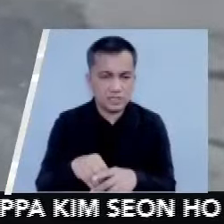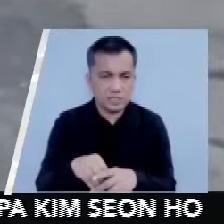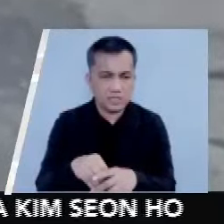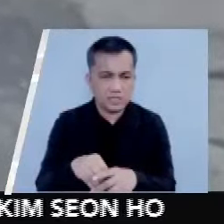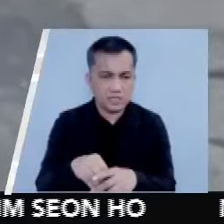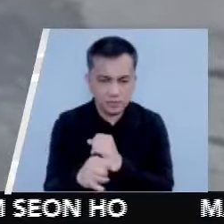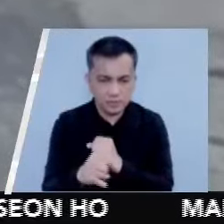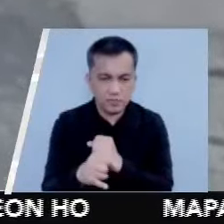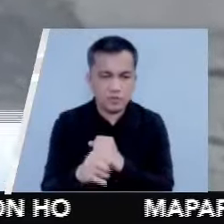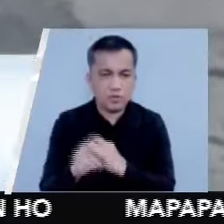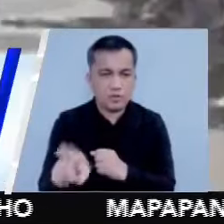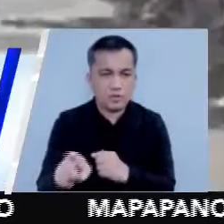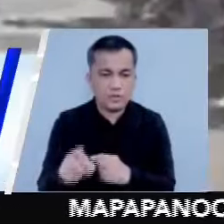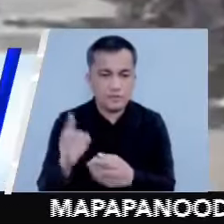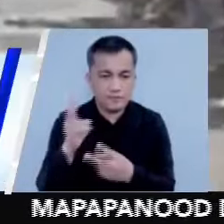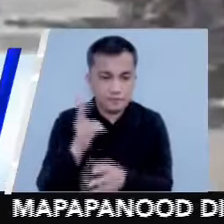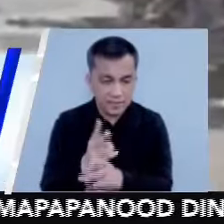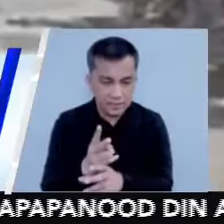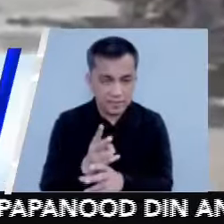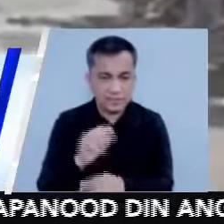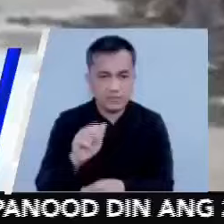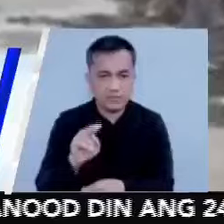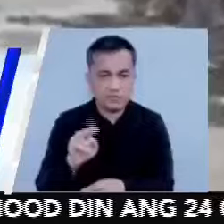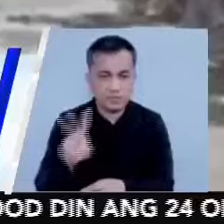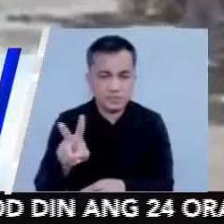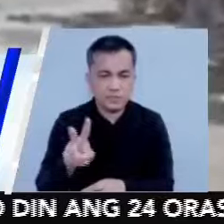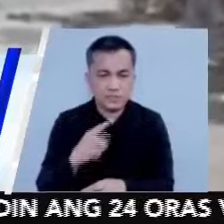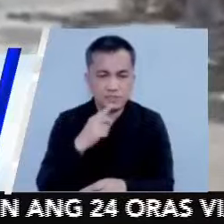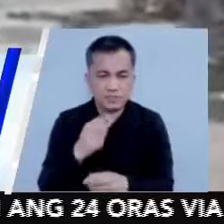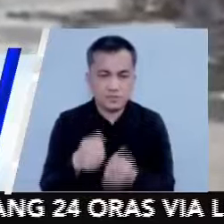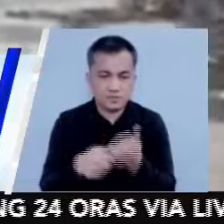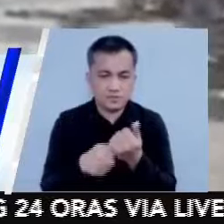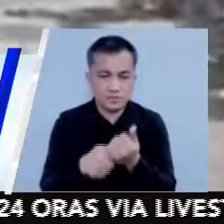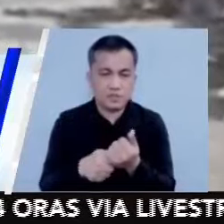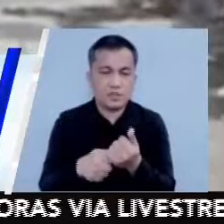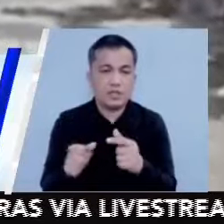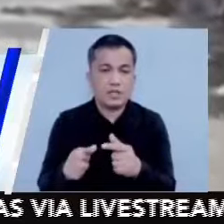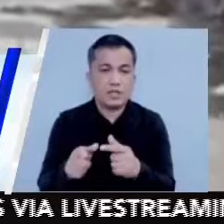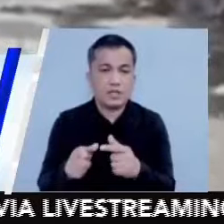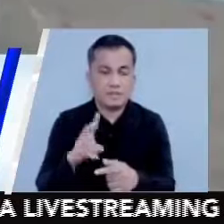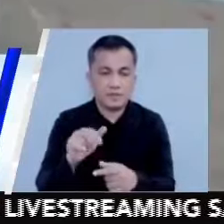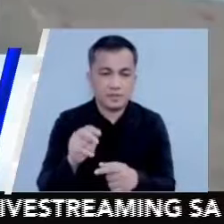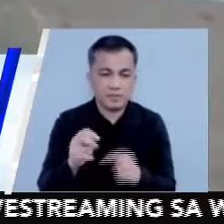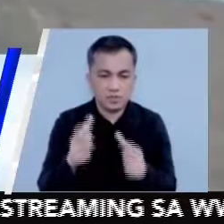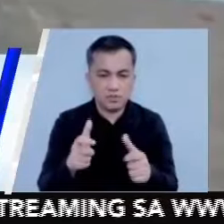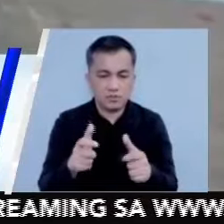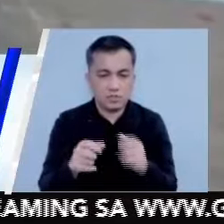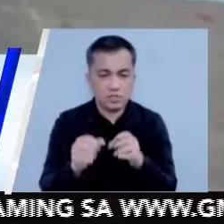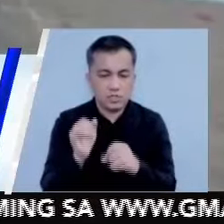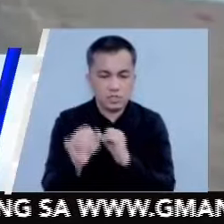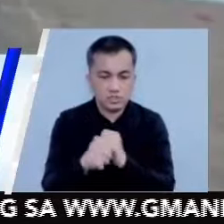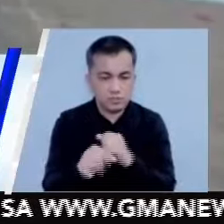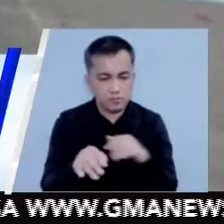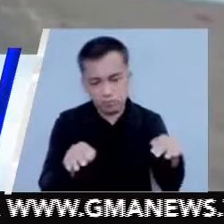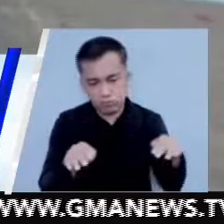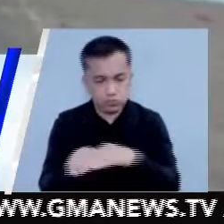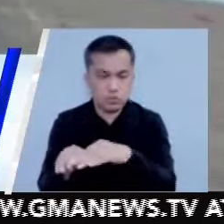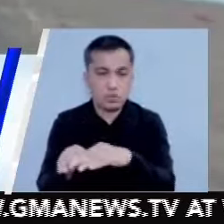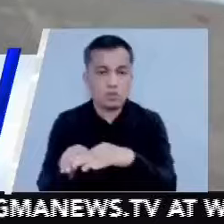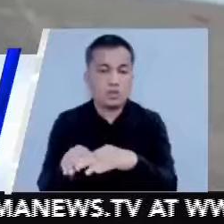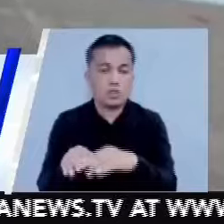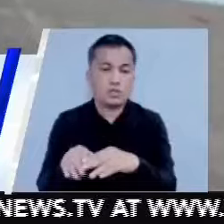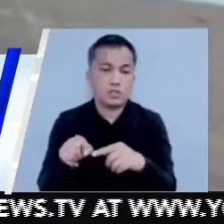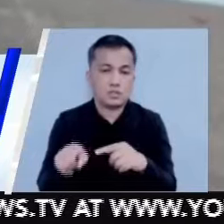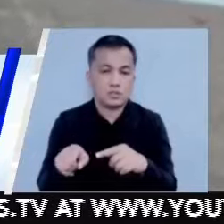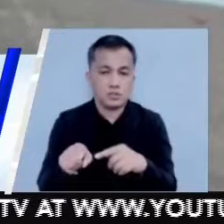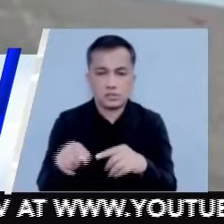AUV. Kwento ng driver at pahinante ng delivery van, biglang sumulpot ang owner-type jeep kaya nabangga ang kanilang sasakyan at